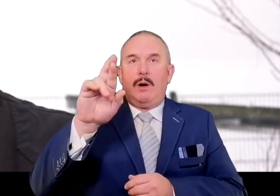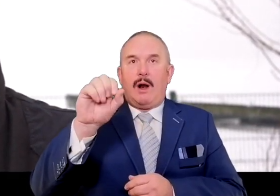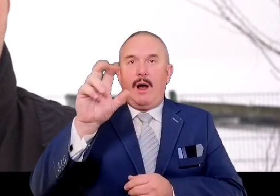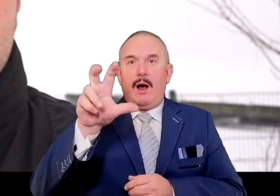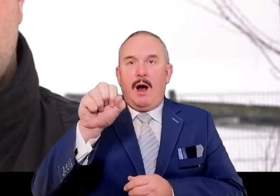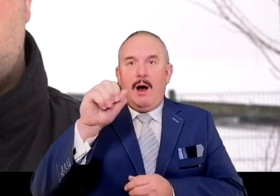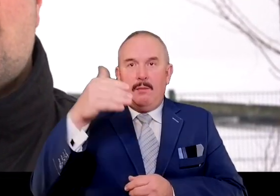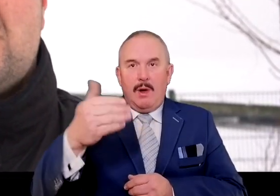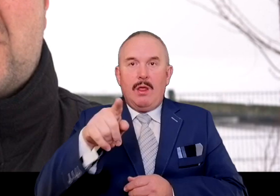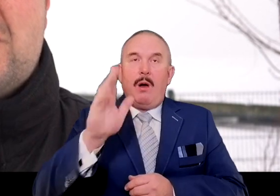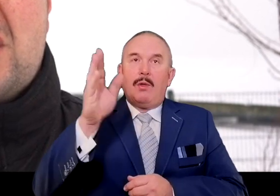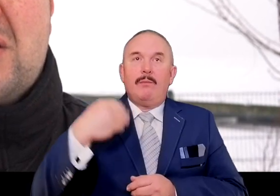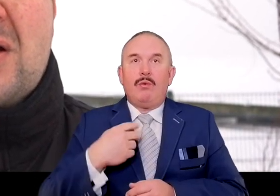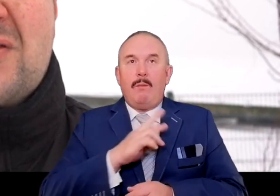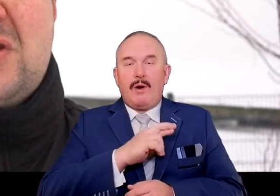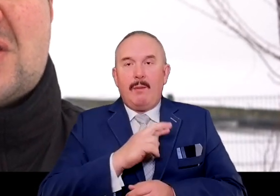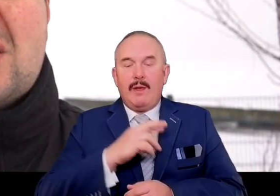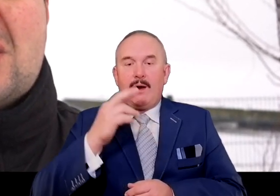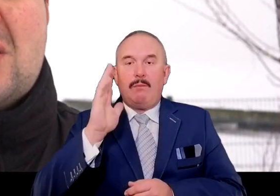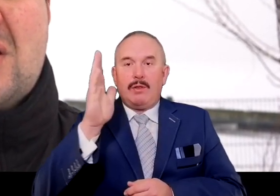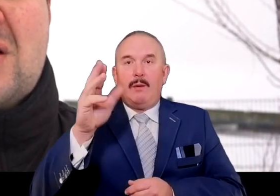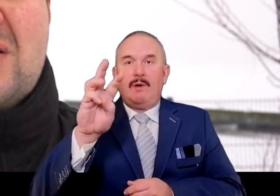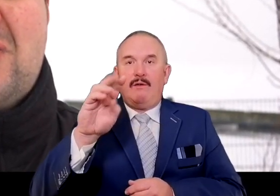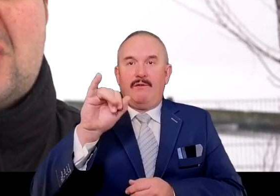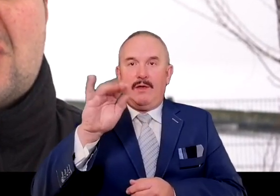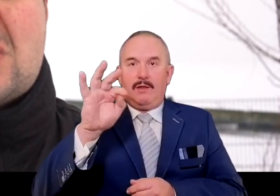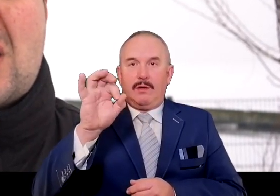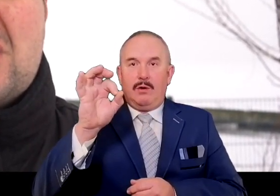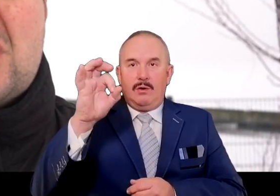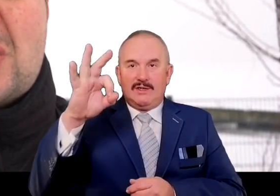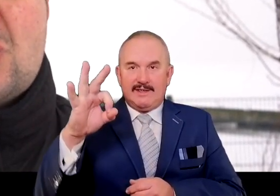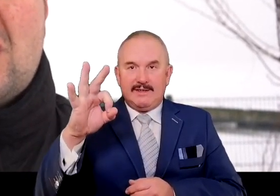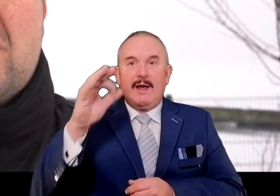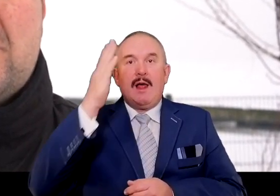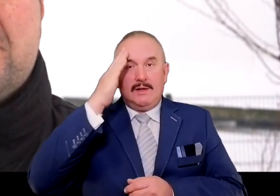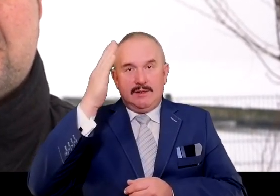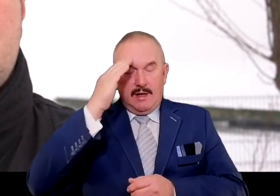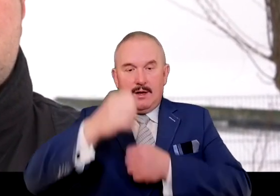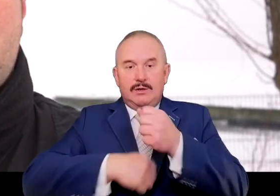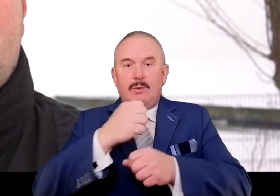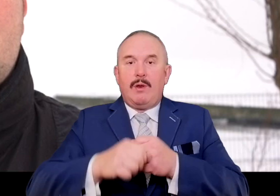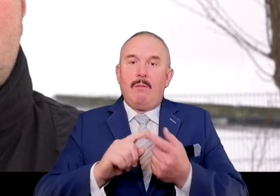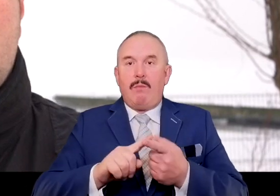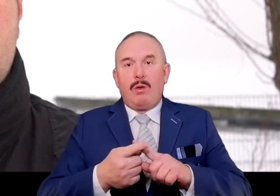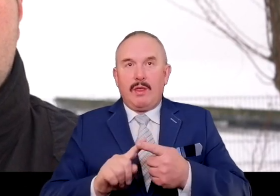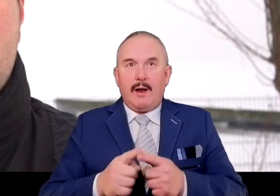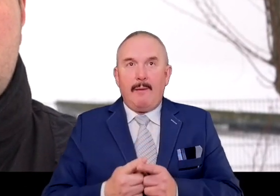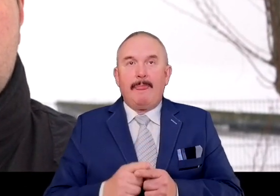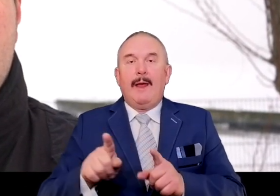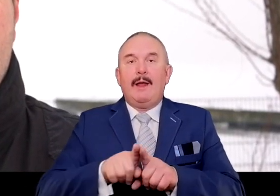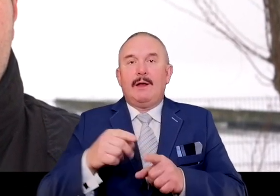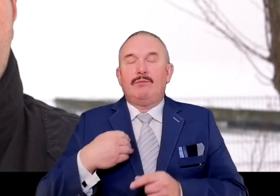Abraham, późniejszy premier Wincenty Witos, znany działacz ludowy. Przebywał tutaj